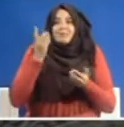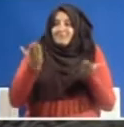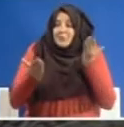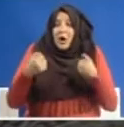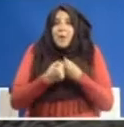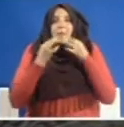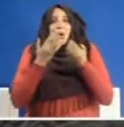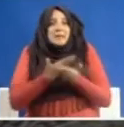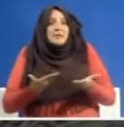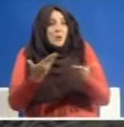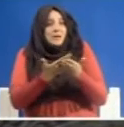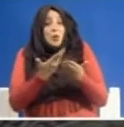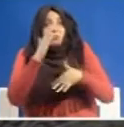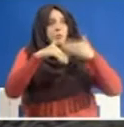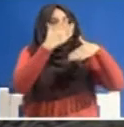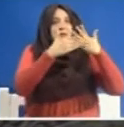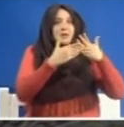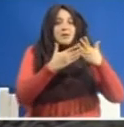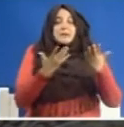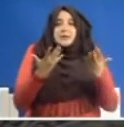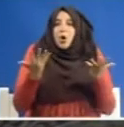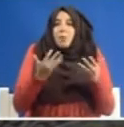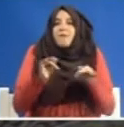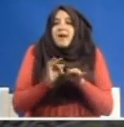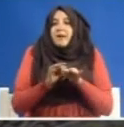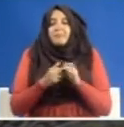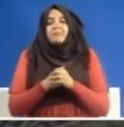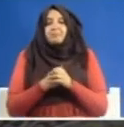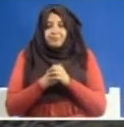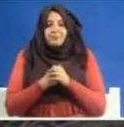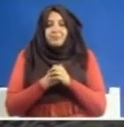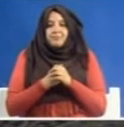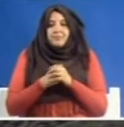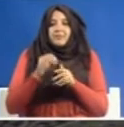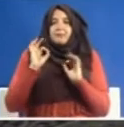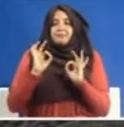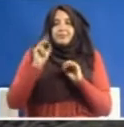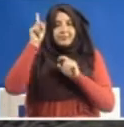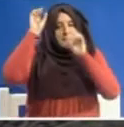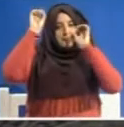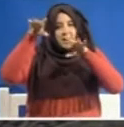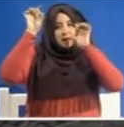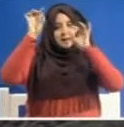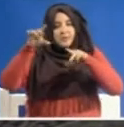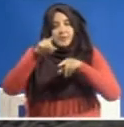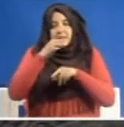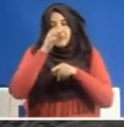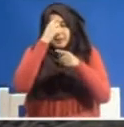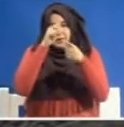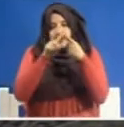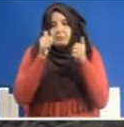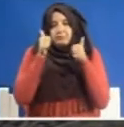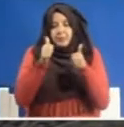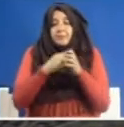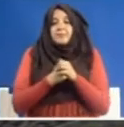وسائل التكنولوجيا الحديثة؟ شكرا أستاذ طه، بارك الله فيك. بسم الله الرحمن الرحيم، الحمد